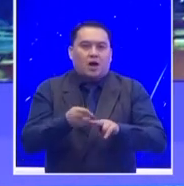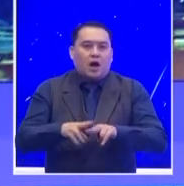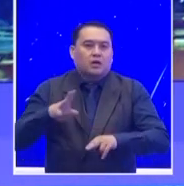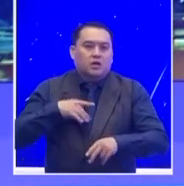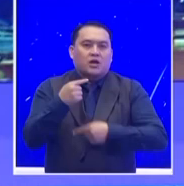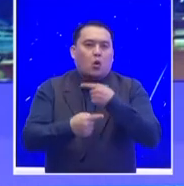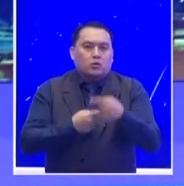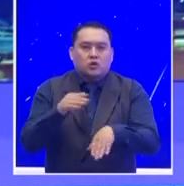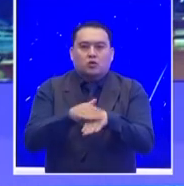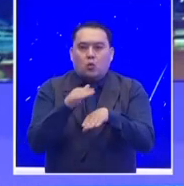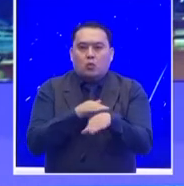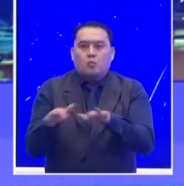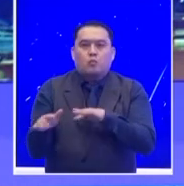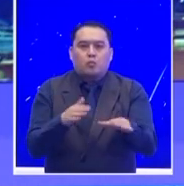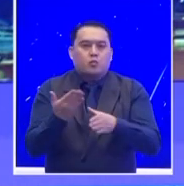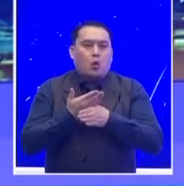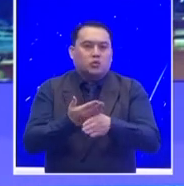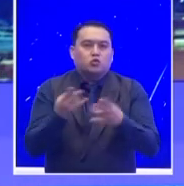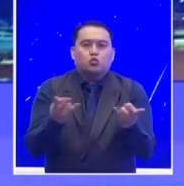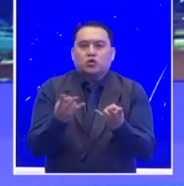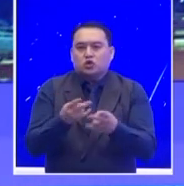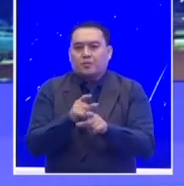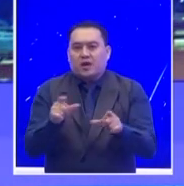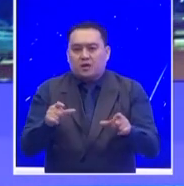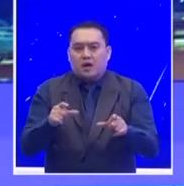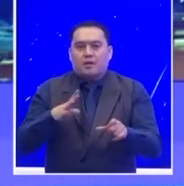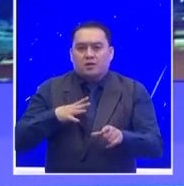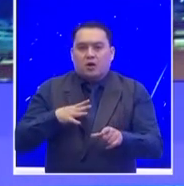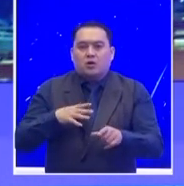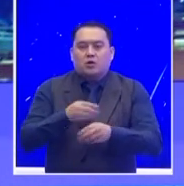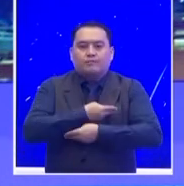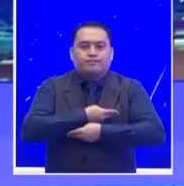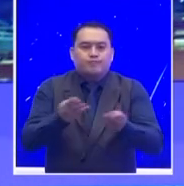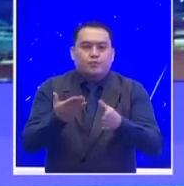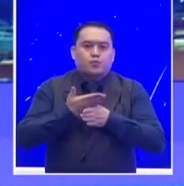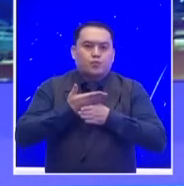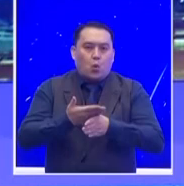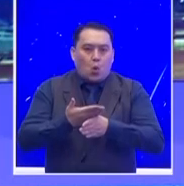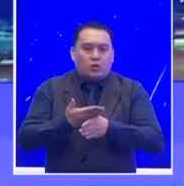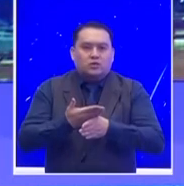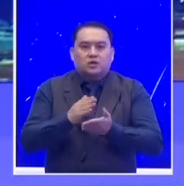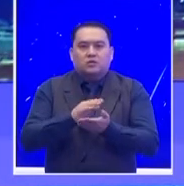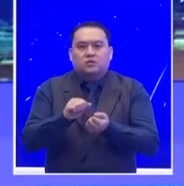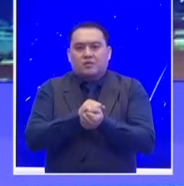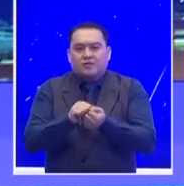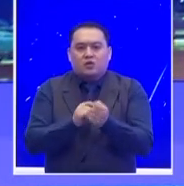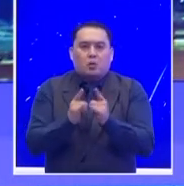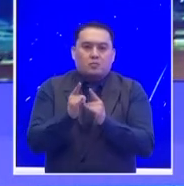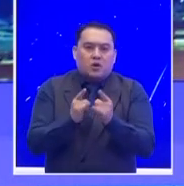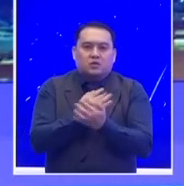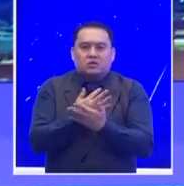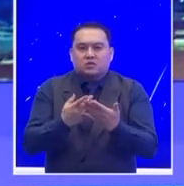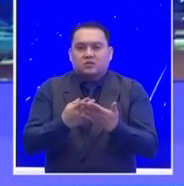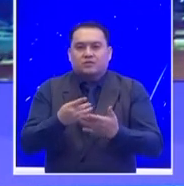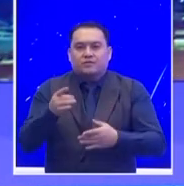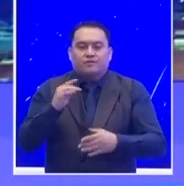которые регулярно оказывают благотворительную помощь нуждающимся. На этот раз ими роздана гуманитарная помощь в виде гигиенических средств от